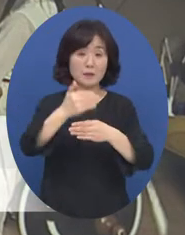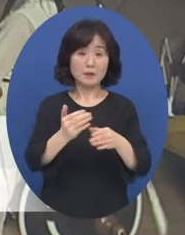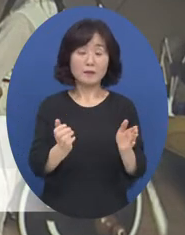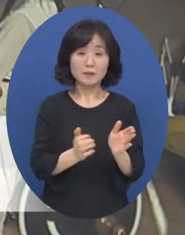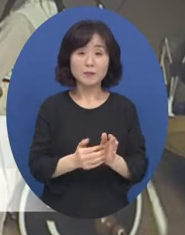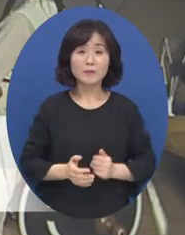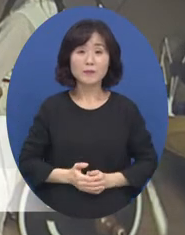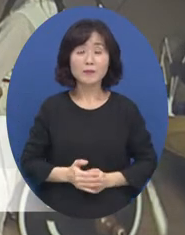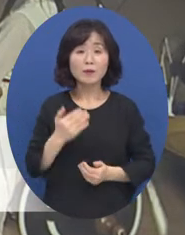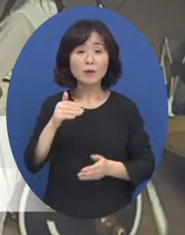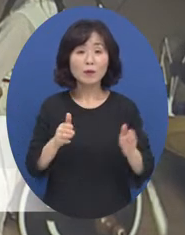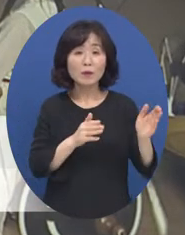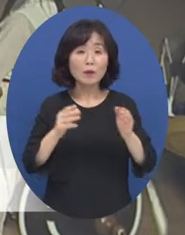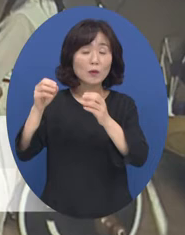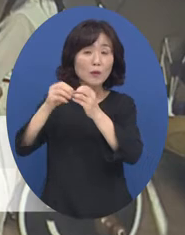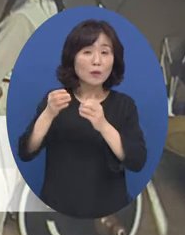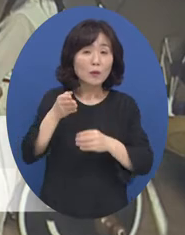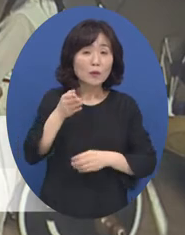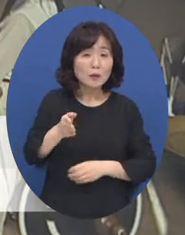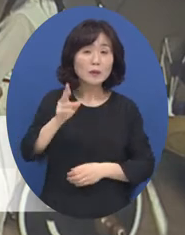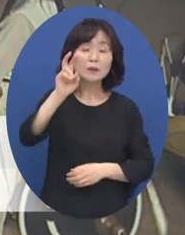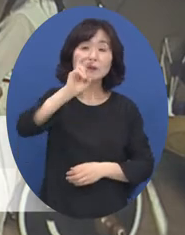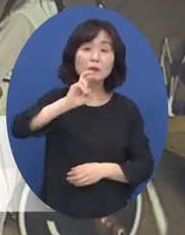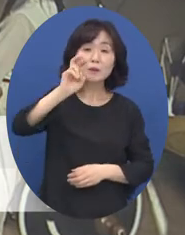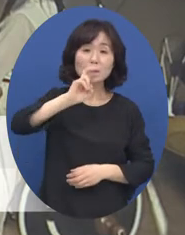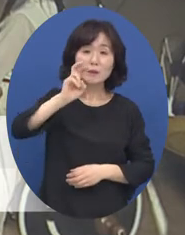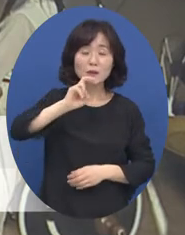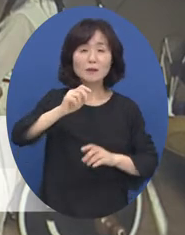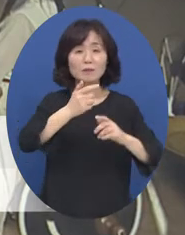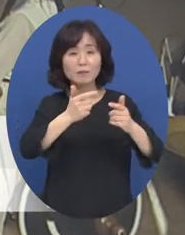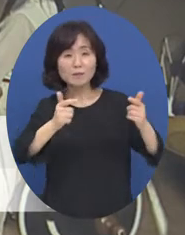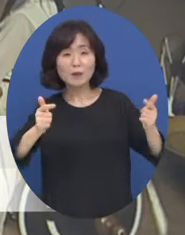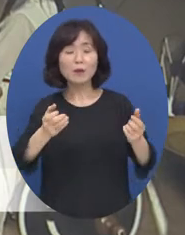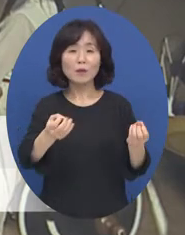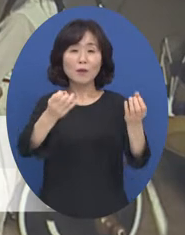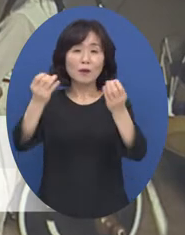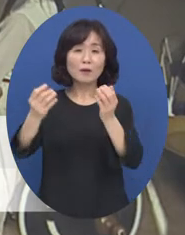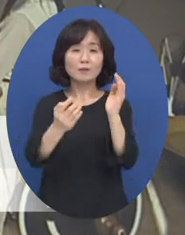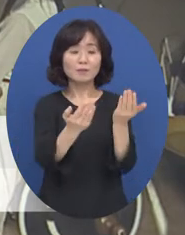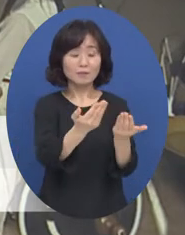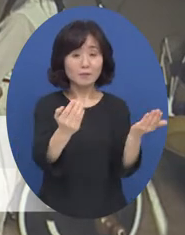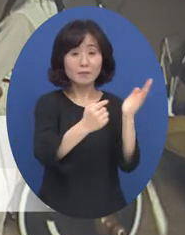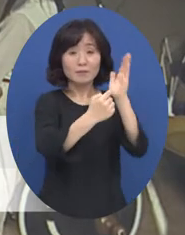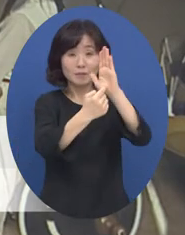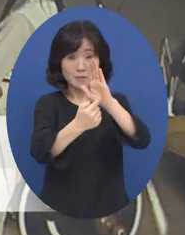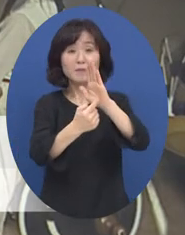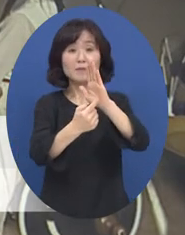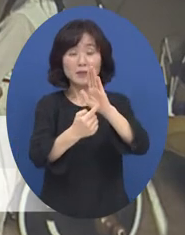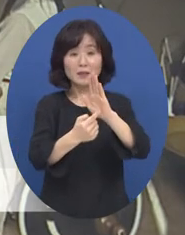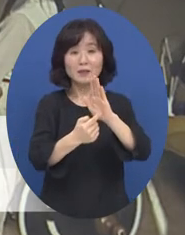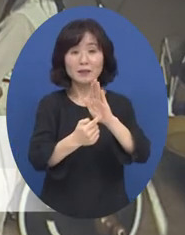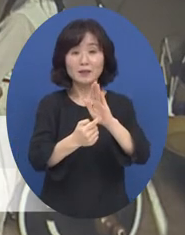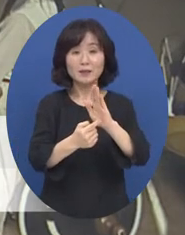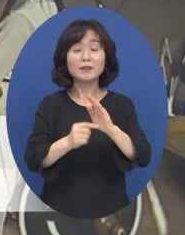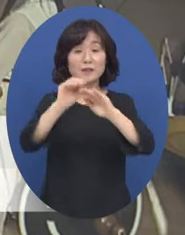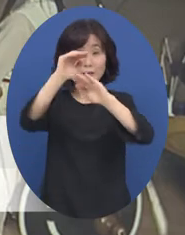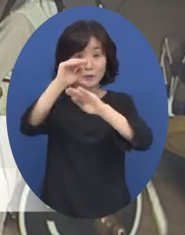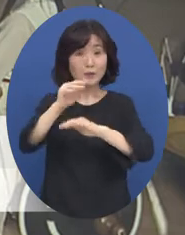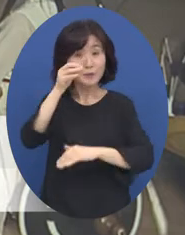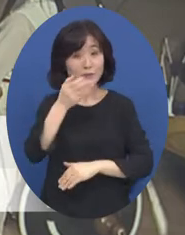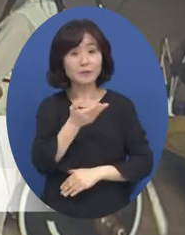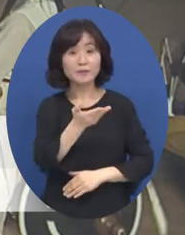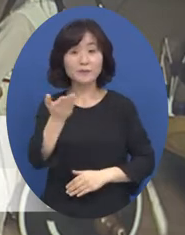내렸습니다. 경기 소리를 비롯한 음악부터 놀이까지 다채로운 공연과 전시를 선보였는데요. 구영슬 기자가 그